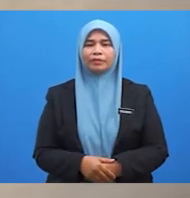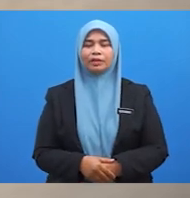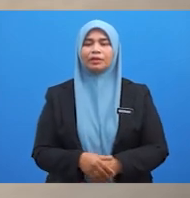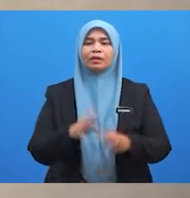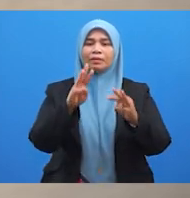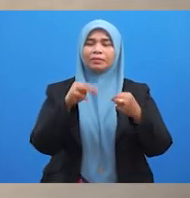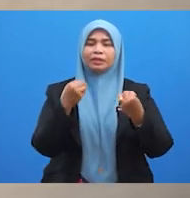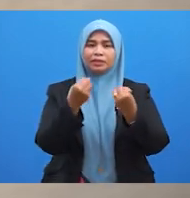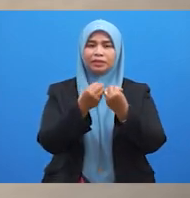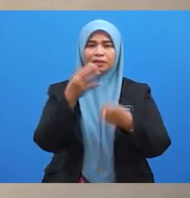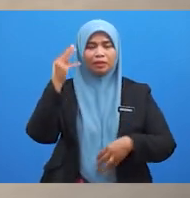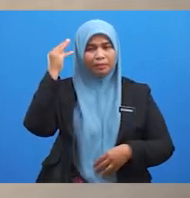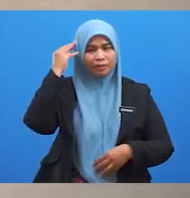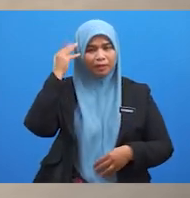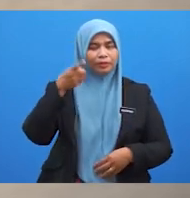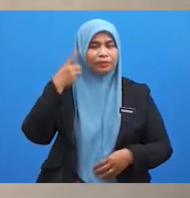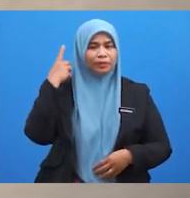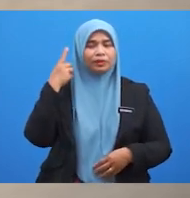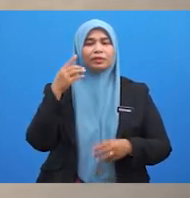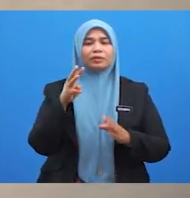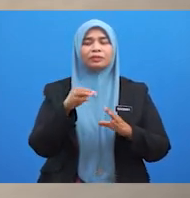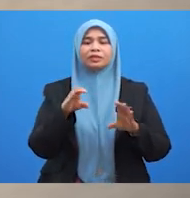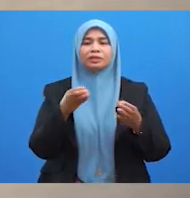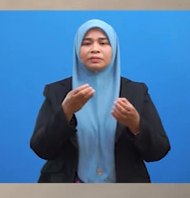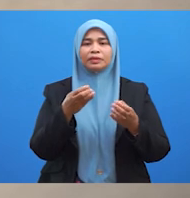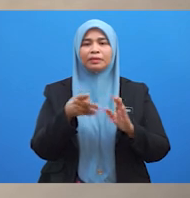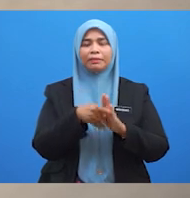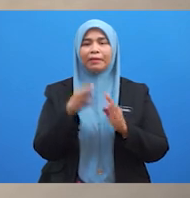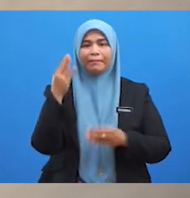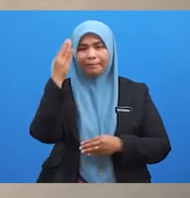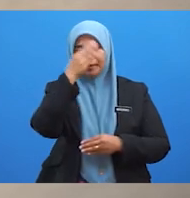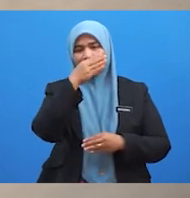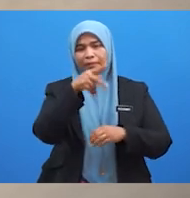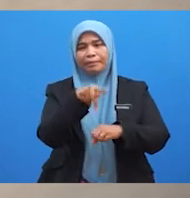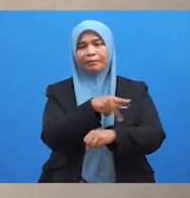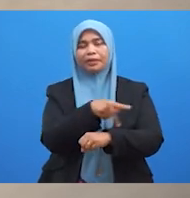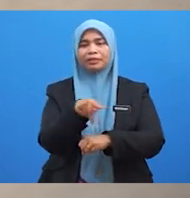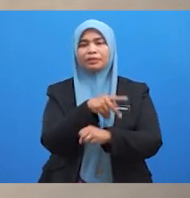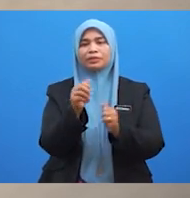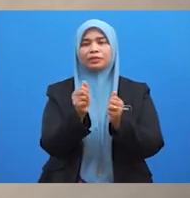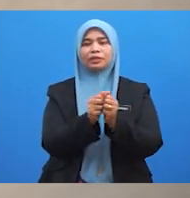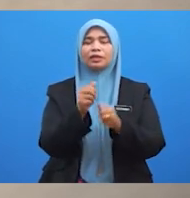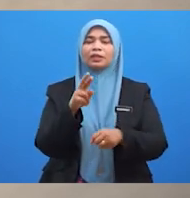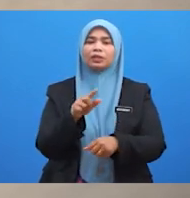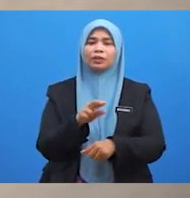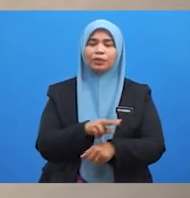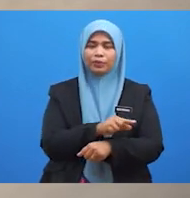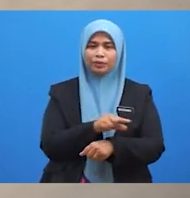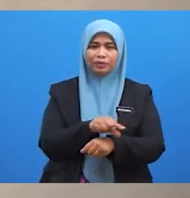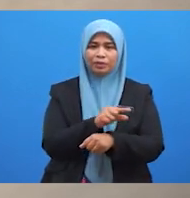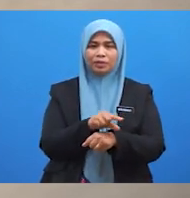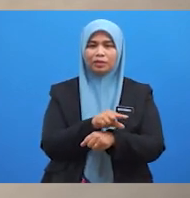Masyarakat Melayu dahulu mencipta pembayang pantun dengan menggunakan unsur-unsur